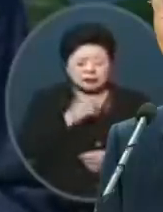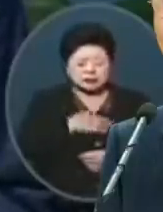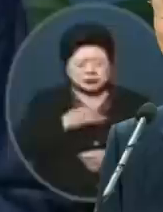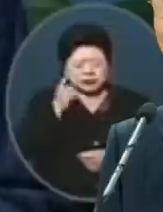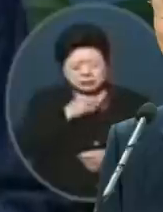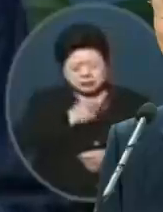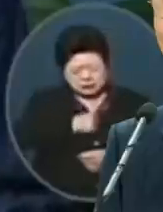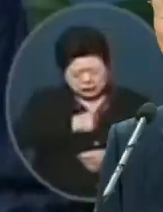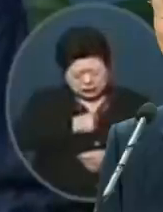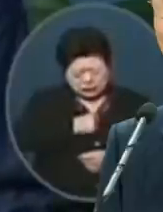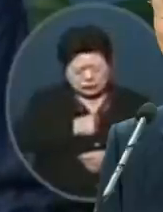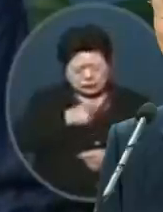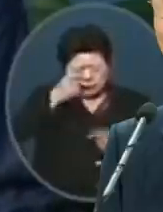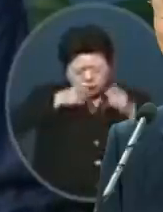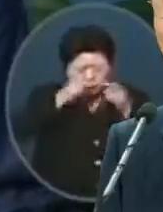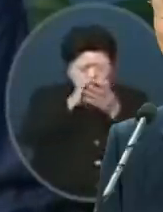놈입니다.